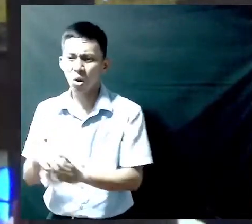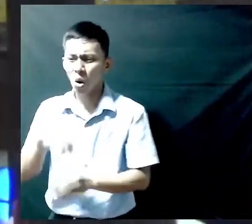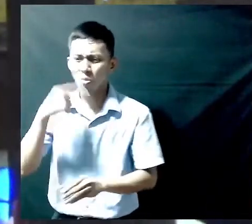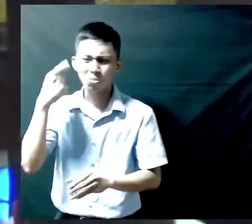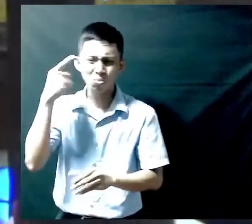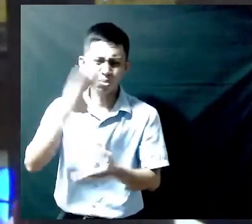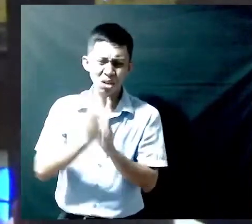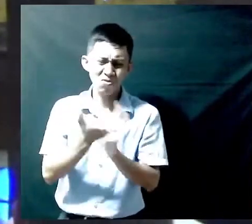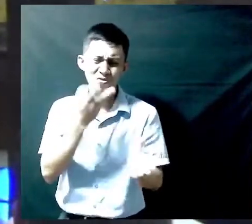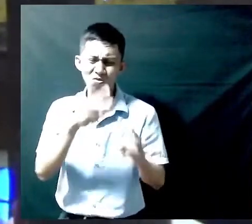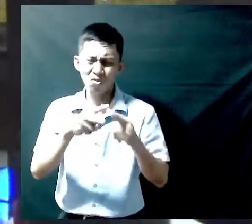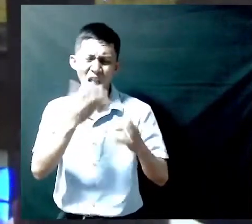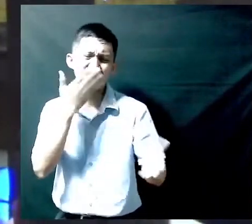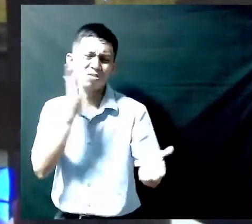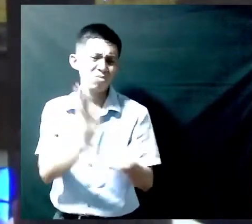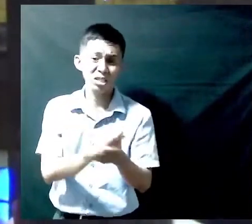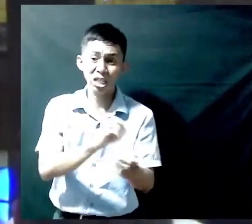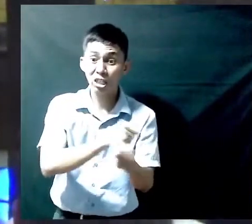Nagloloko kami magkakapatid nun.